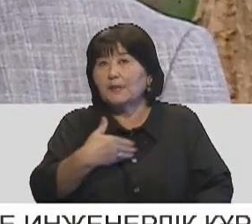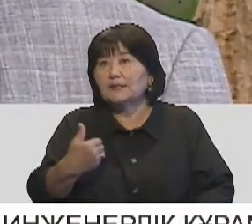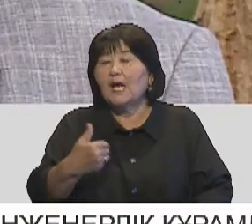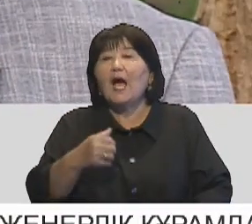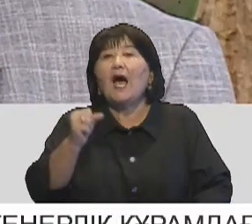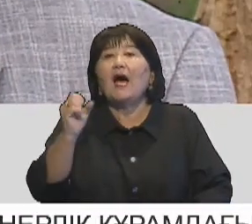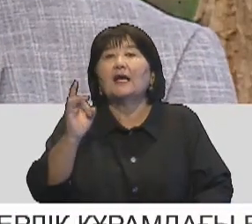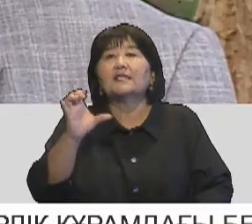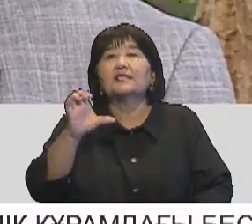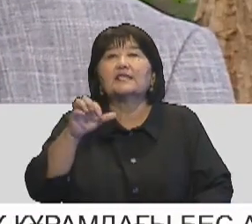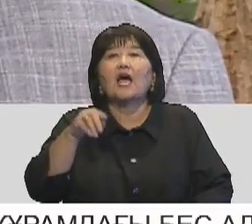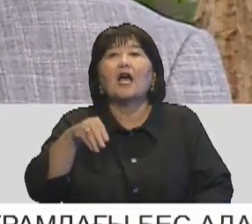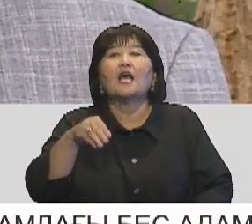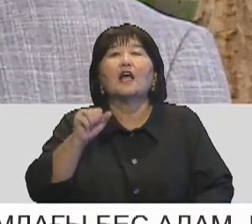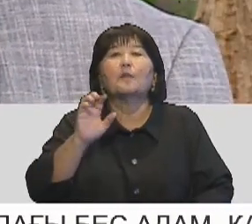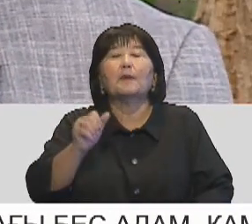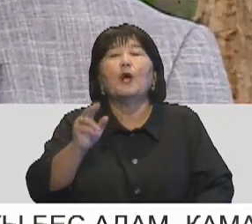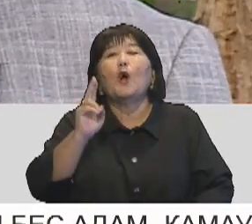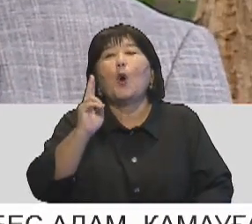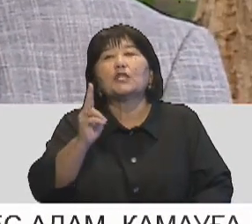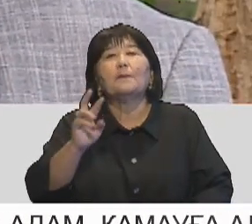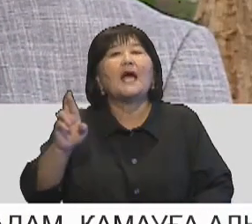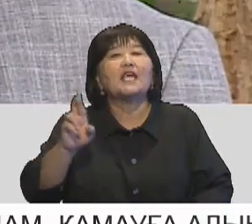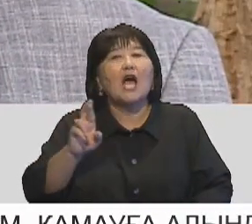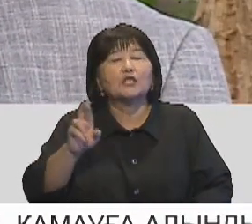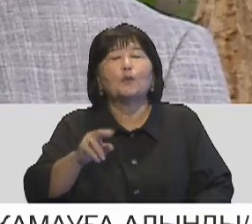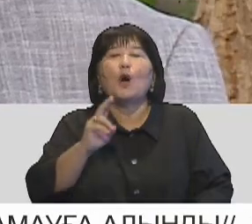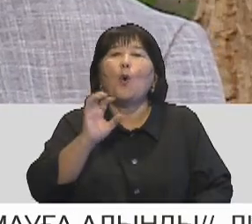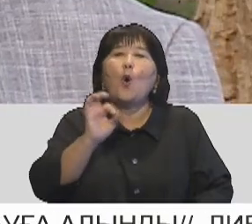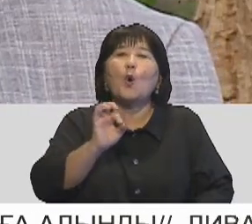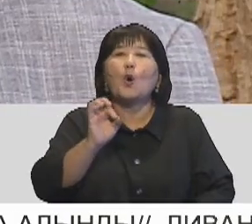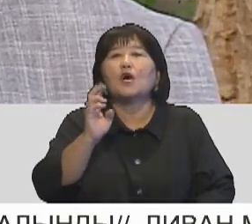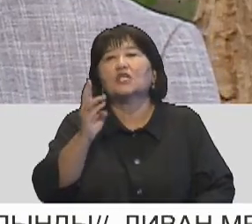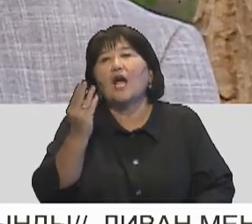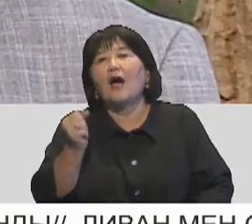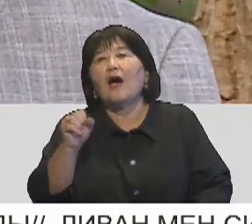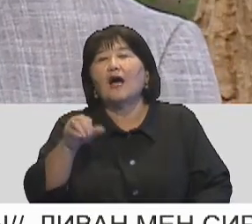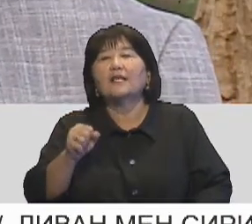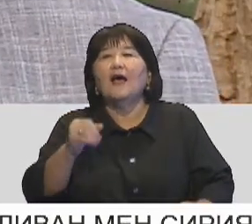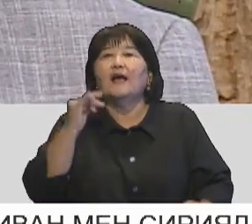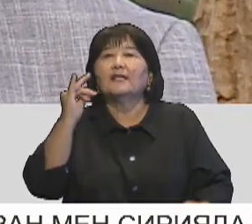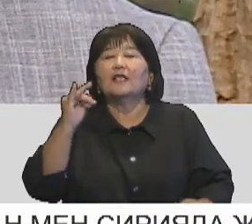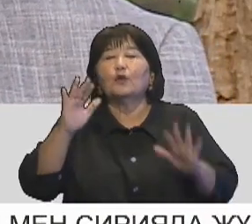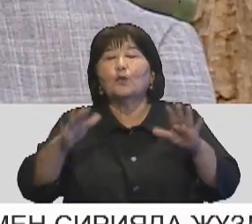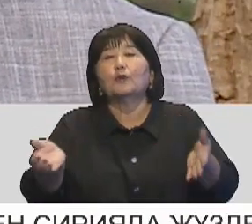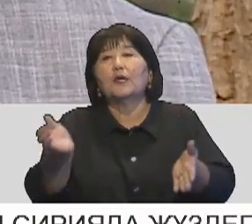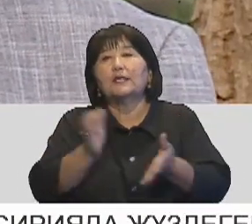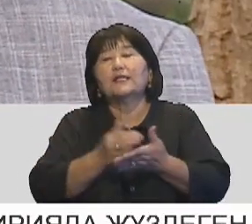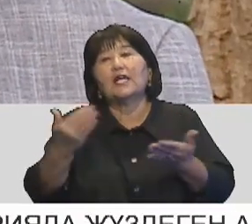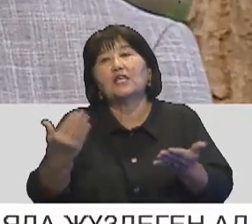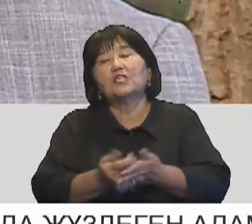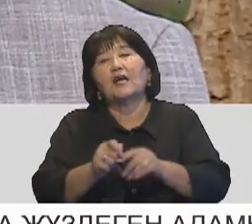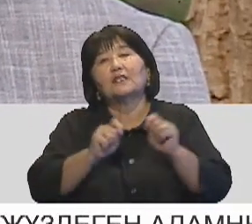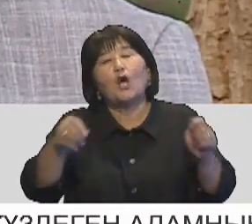Арыстанбаб, Қожа Ахмет Яссауи, Қашата секілді тарихи орындармен таныстыру, жаңарған түлеген